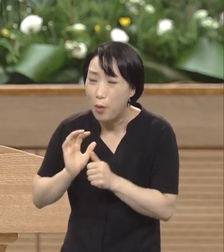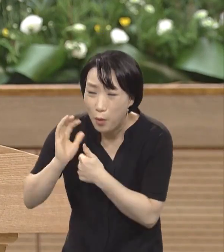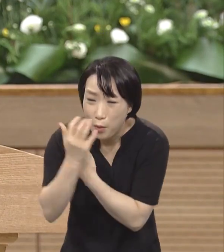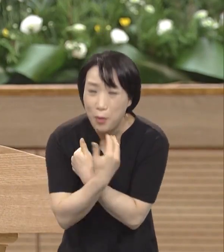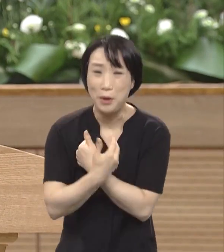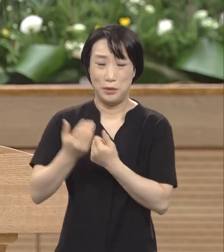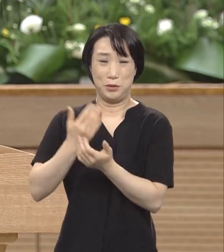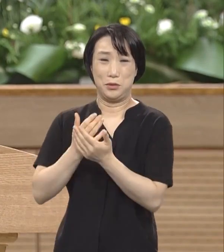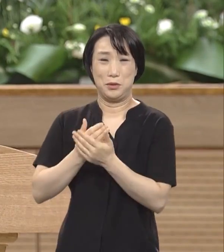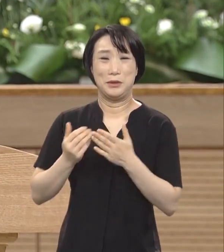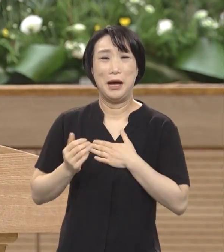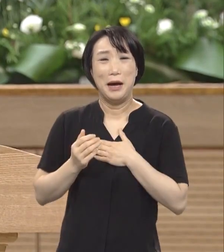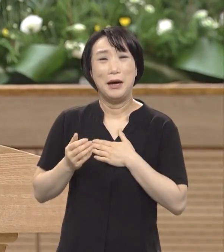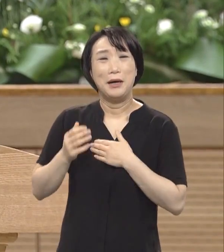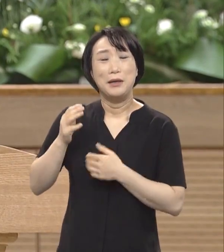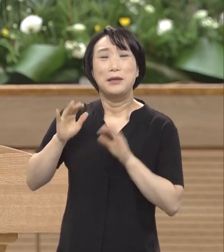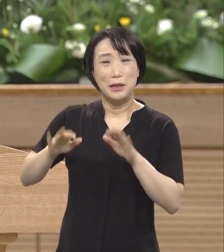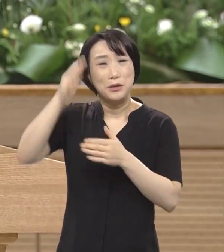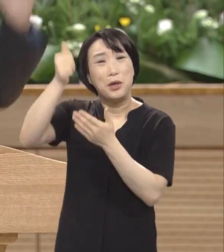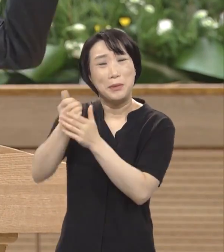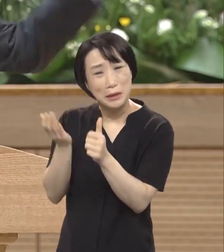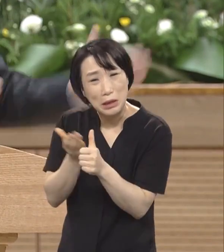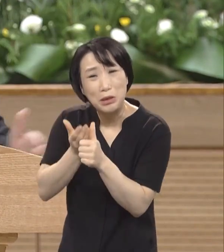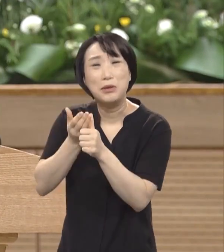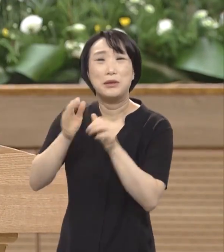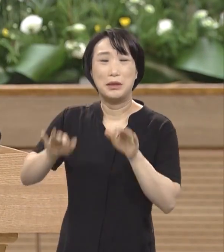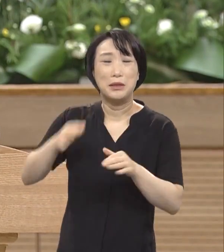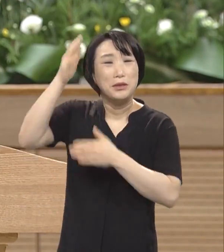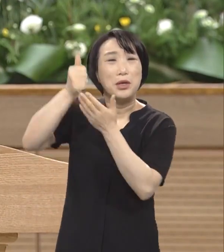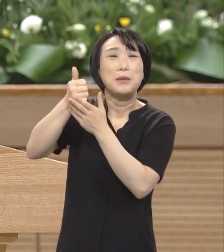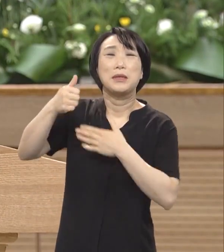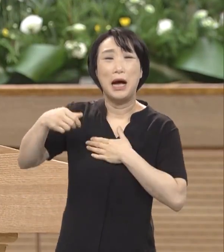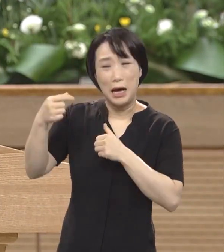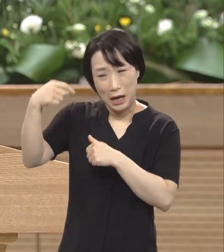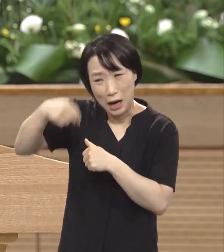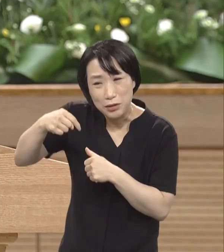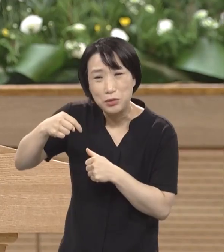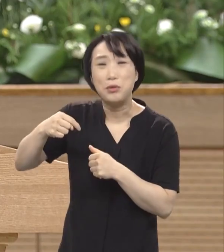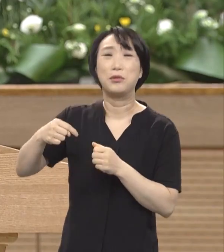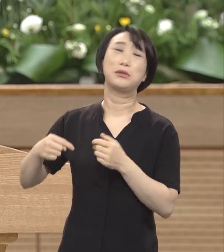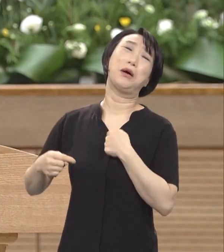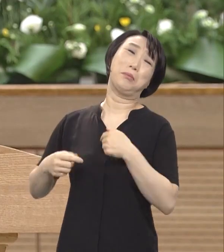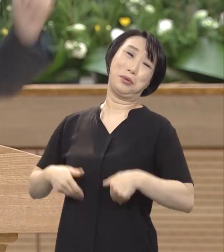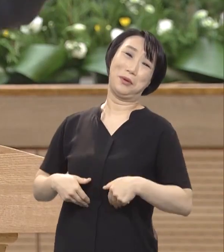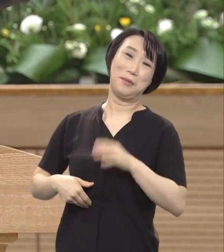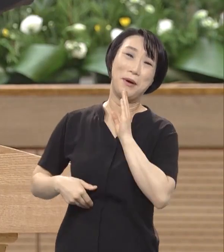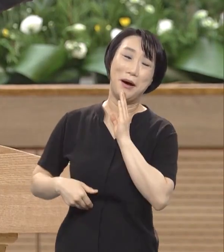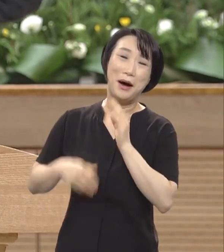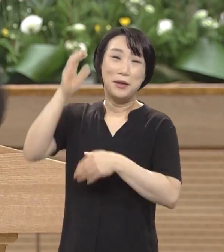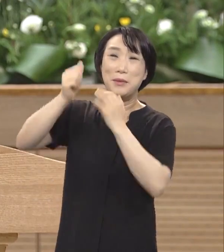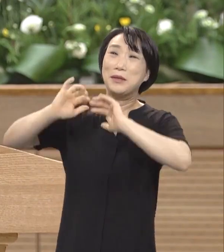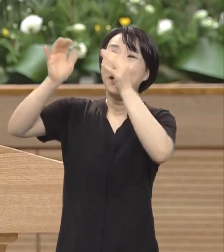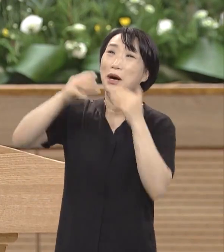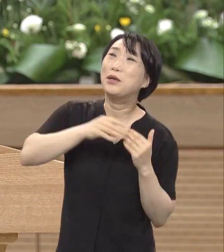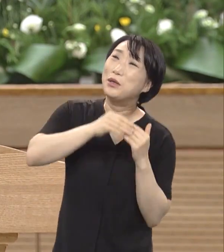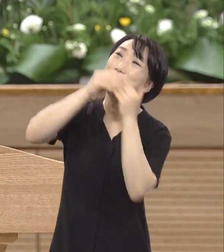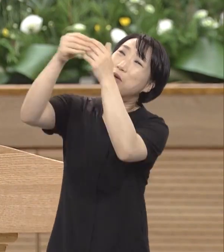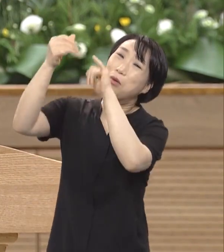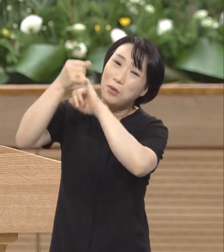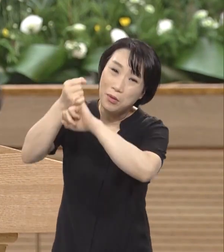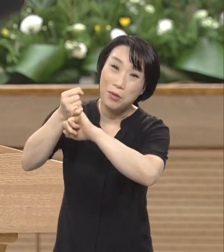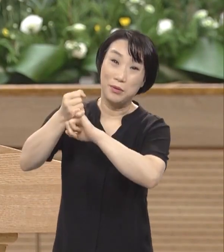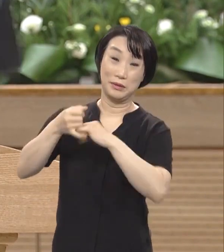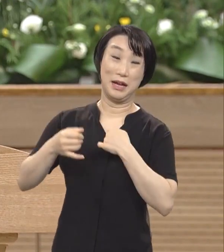보존하시고 양육하시고 일러주시고 가르치시고 하늘나라까지